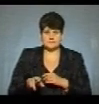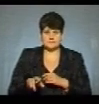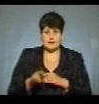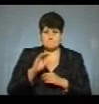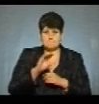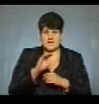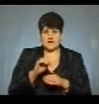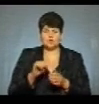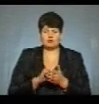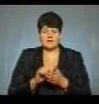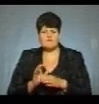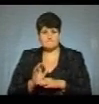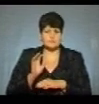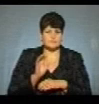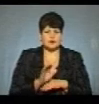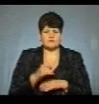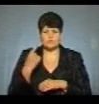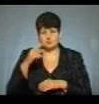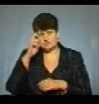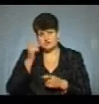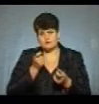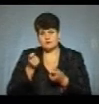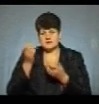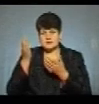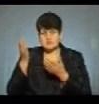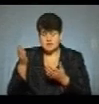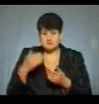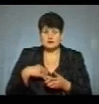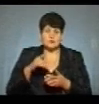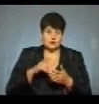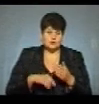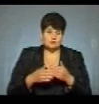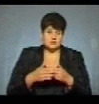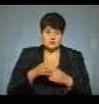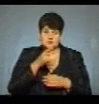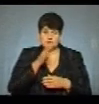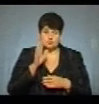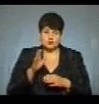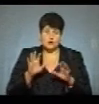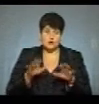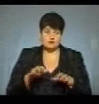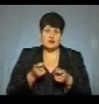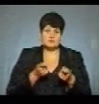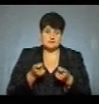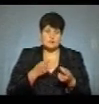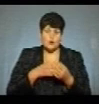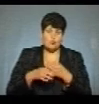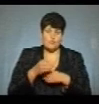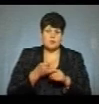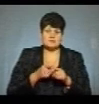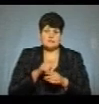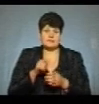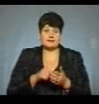пакет документів, направлений на облдержадміністрацію. Надіюся, що найближчим часом буде голова адміністрації, ми з ним обговоримо це